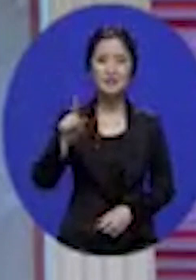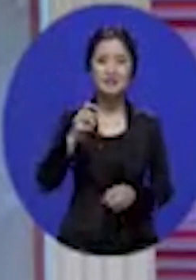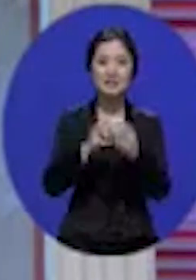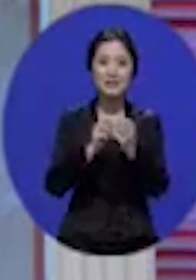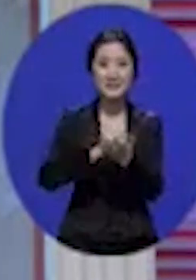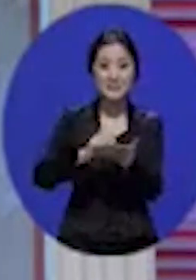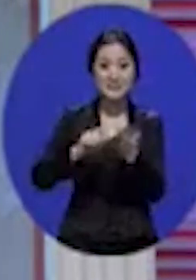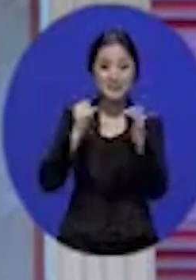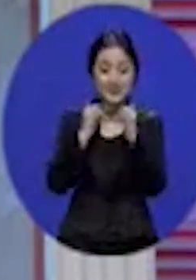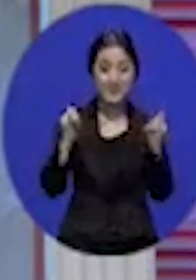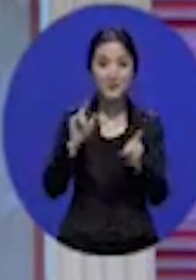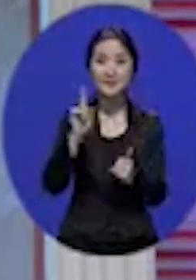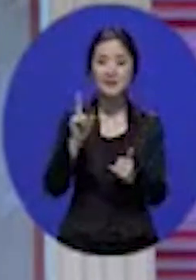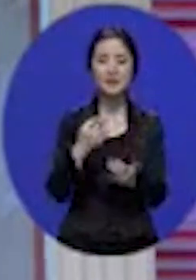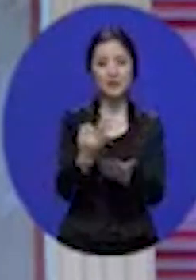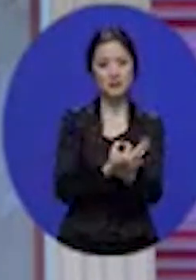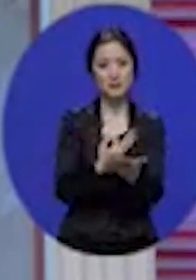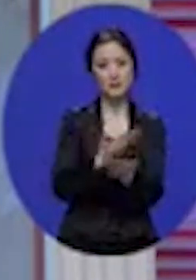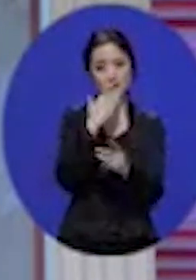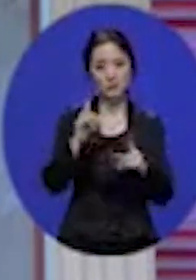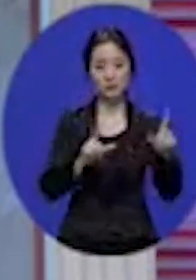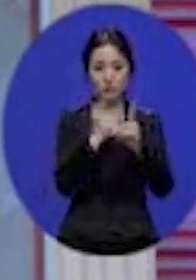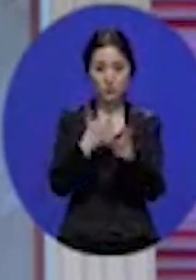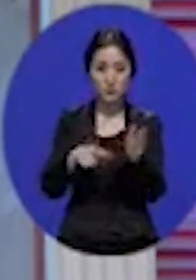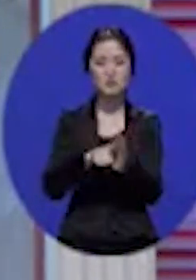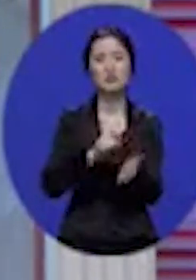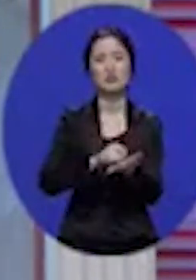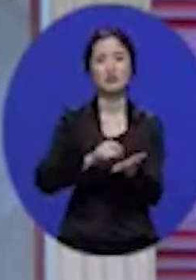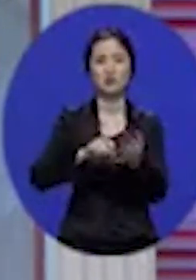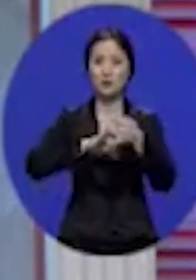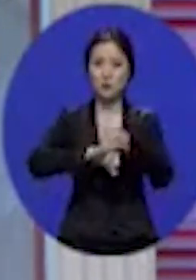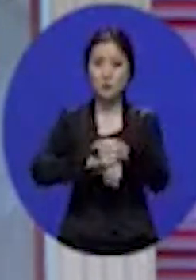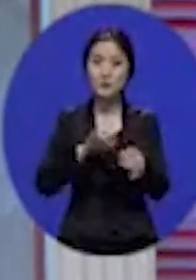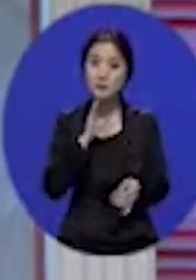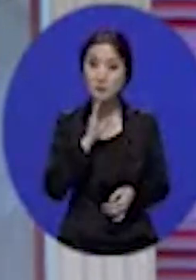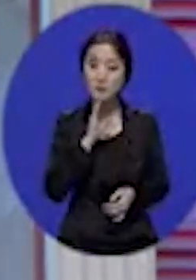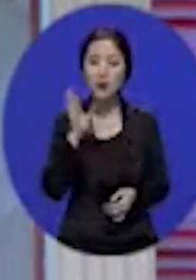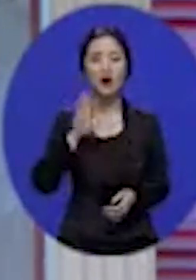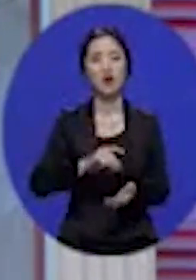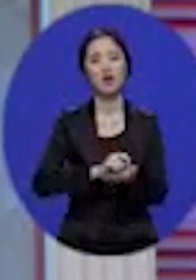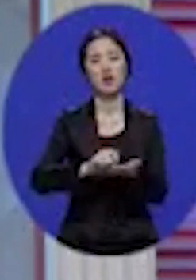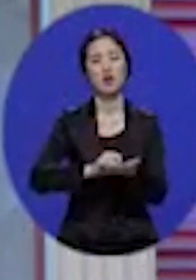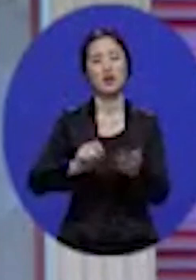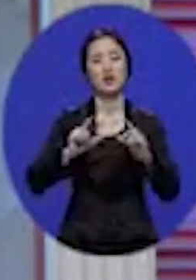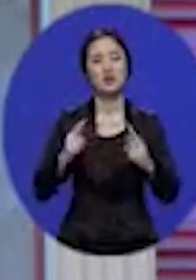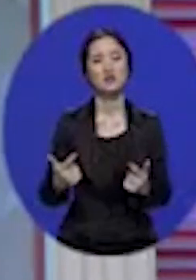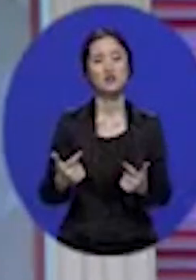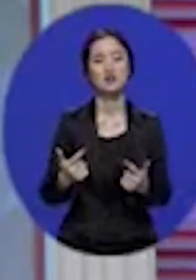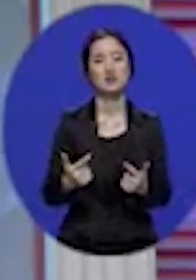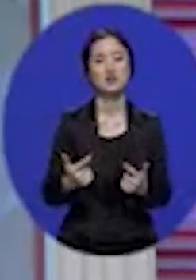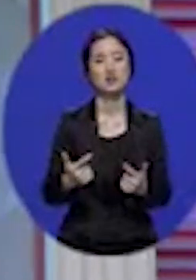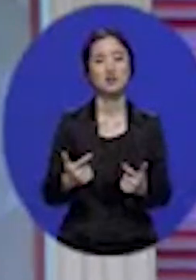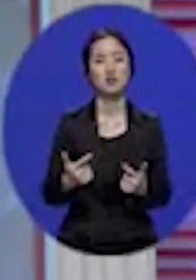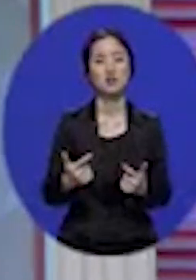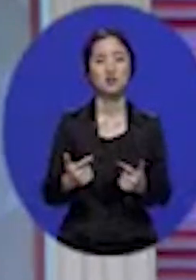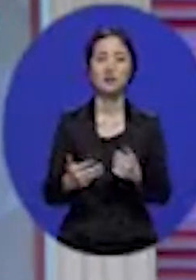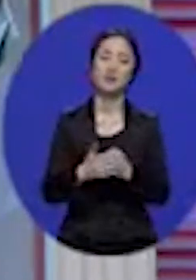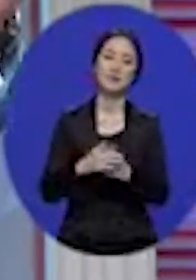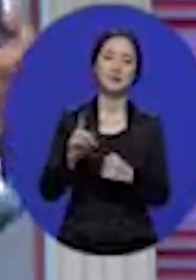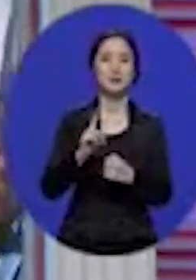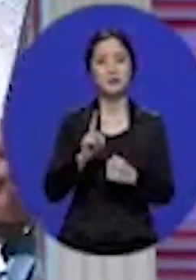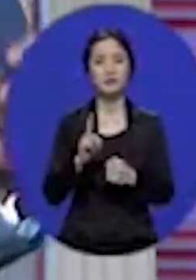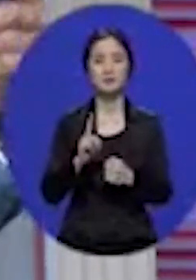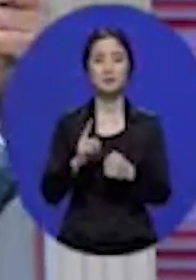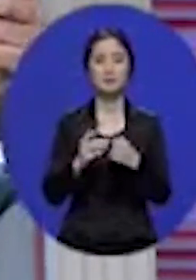문제가 심각해진 거예요. 글을 안 쓰니까. 그래서 이 사람이 어떻게 작심을 했냐면, 철물점에 가서 그